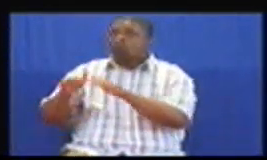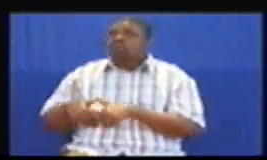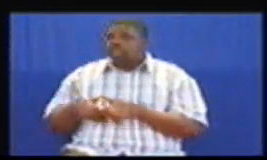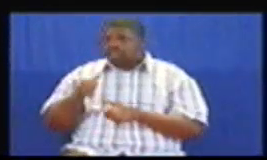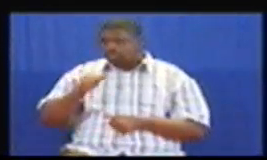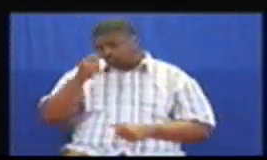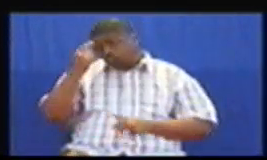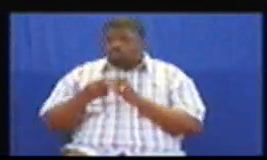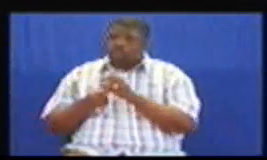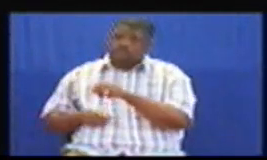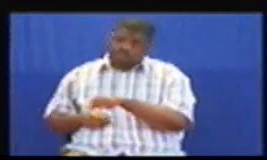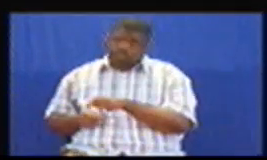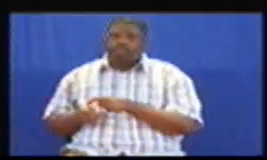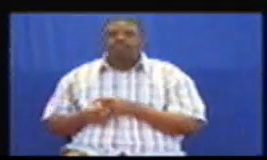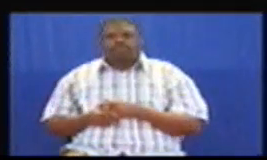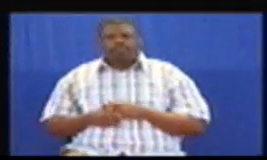maana